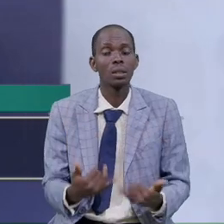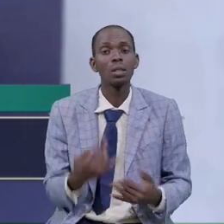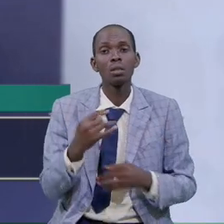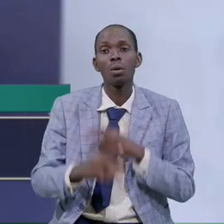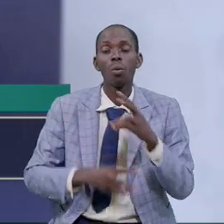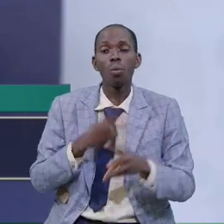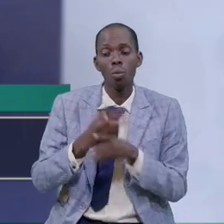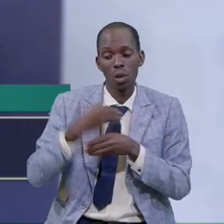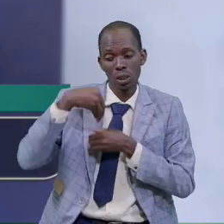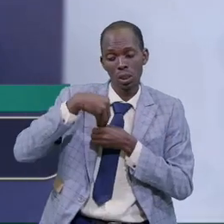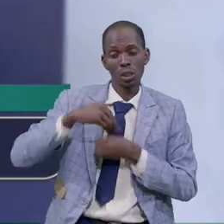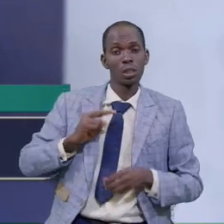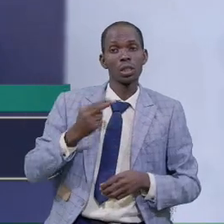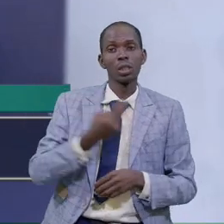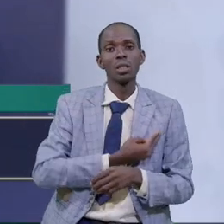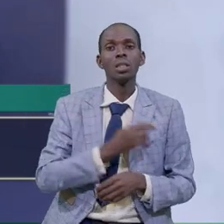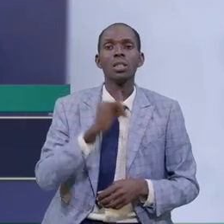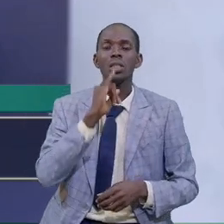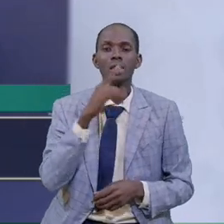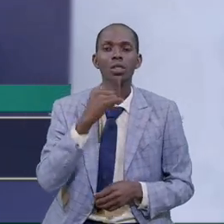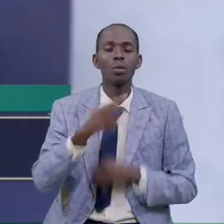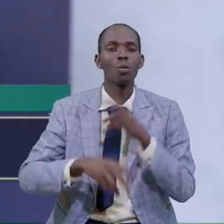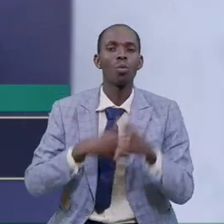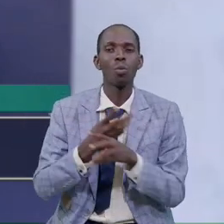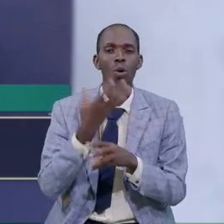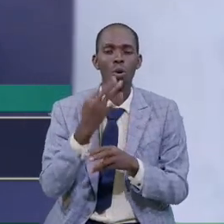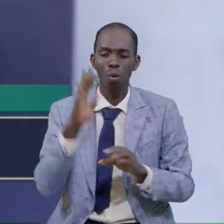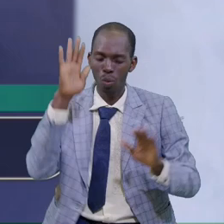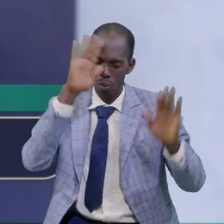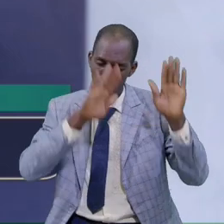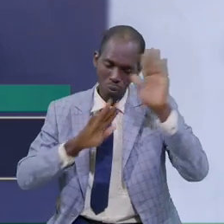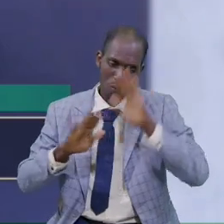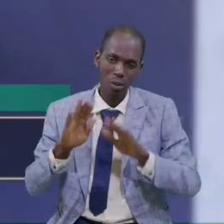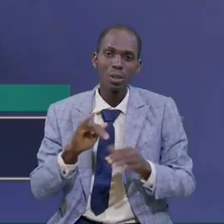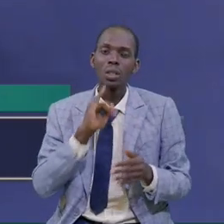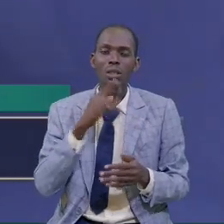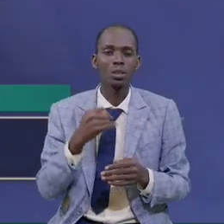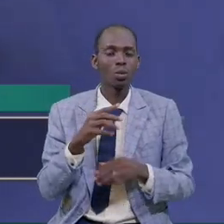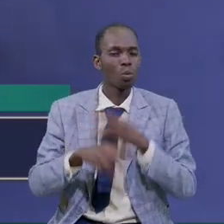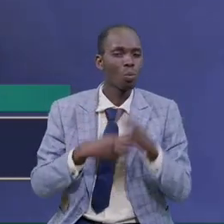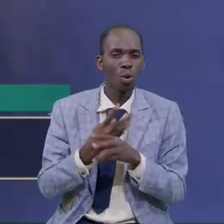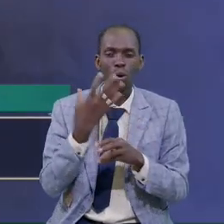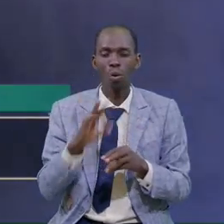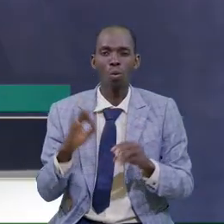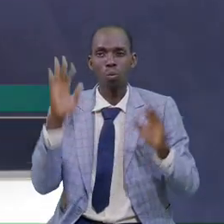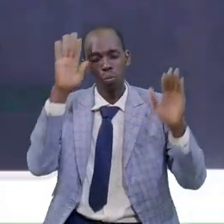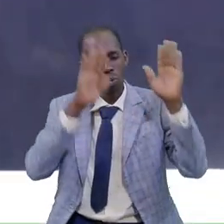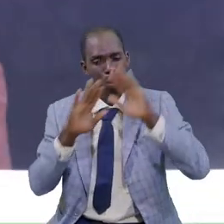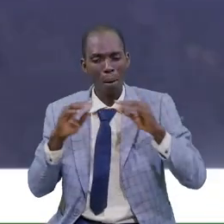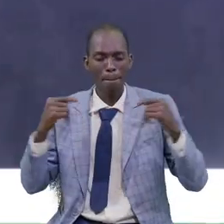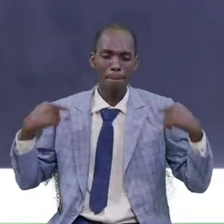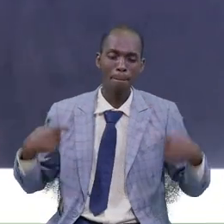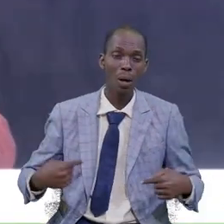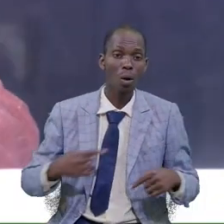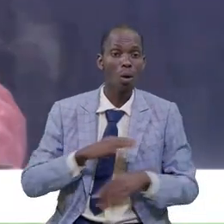nous, est un monde d'anxiété. Et c'est un monde de soucis, c'est un monde de douleurs.